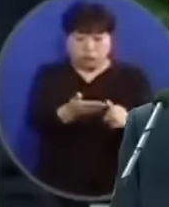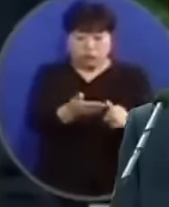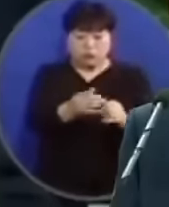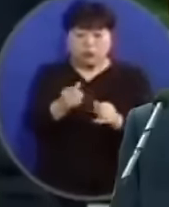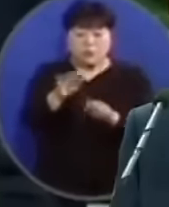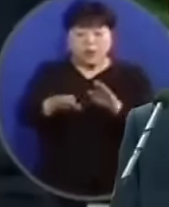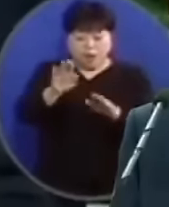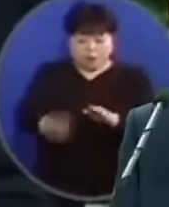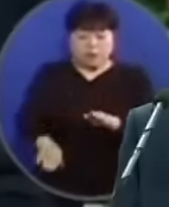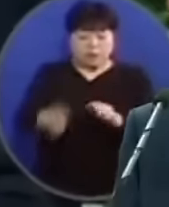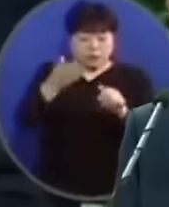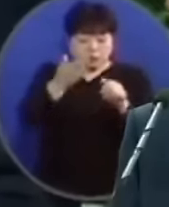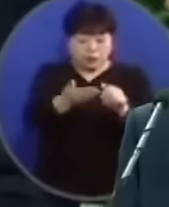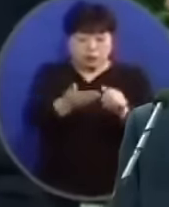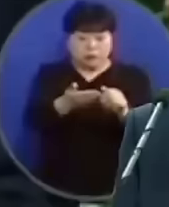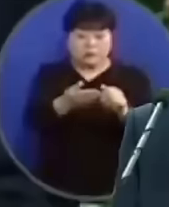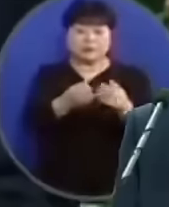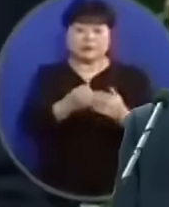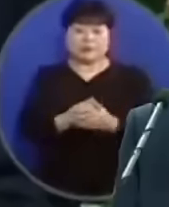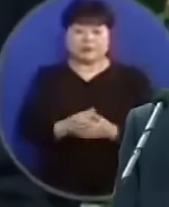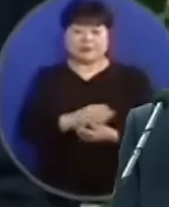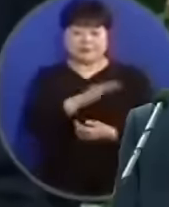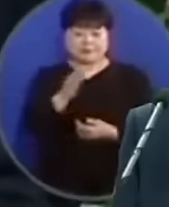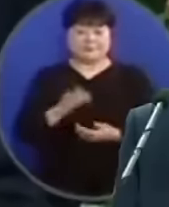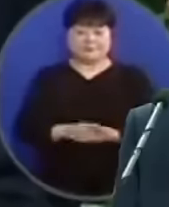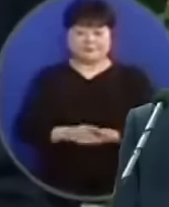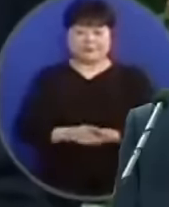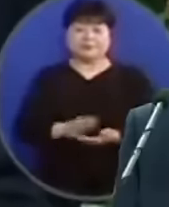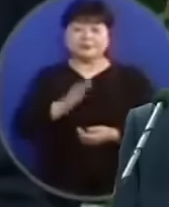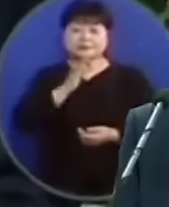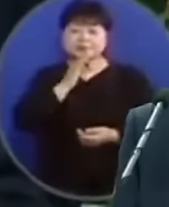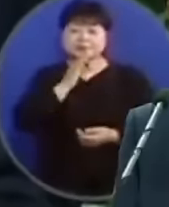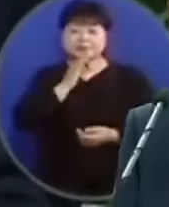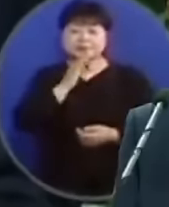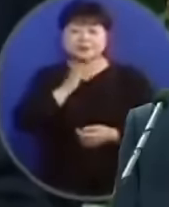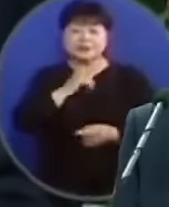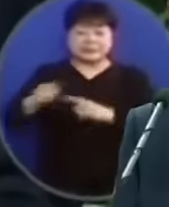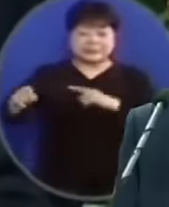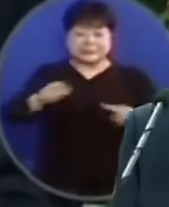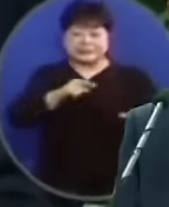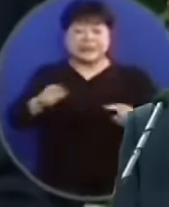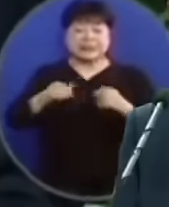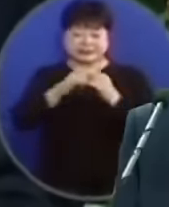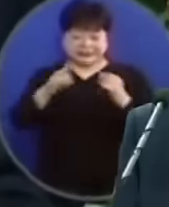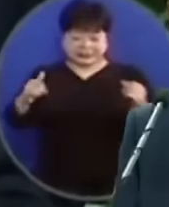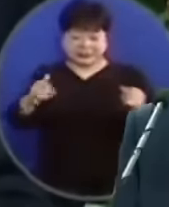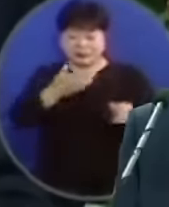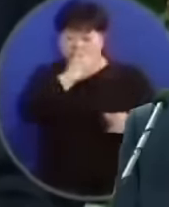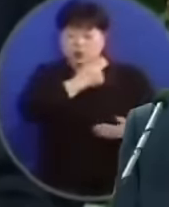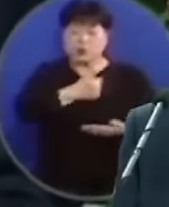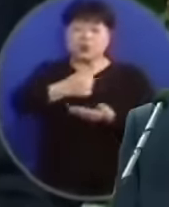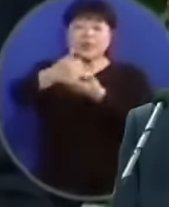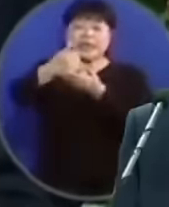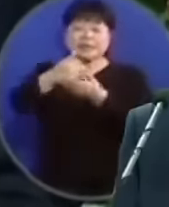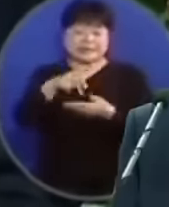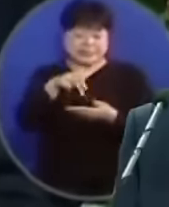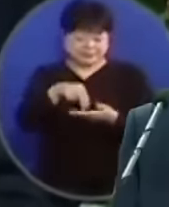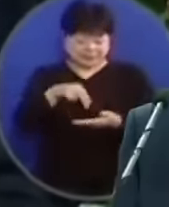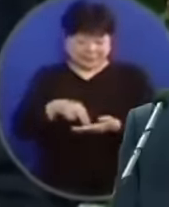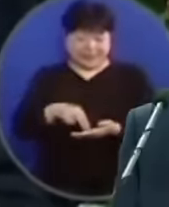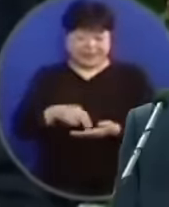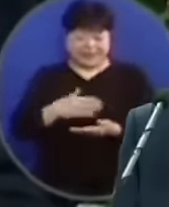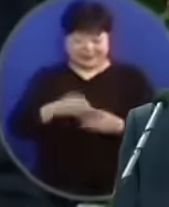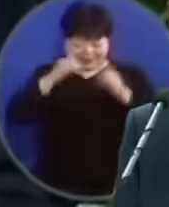발 아래 두셨다고 했으니 우리는 피지배 종족이 아니라 지배하는 존귀한 존재라는 것을 알아야 되는